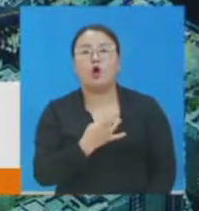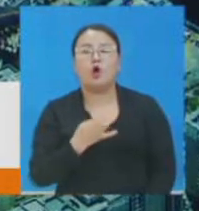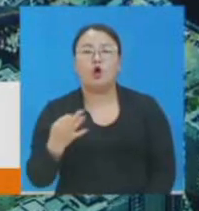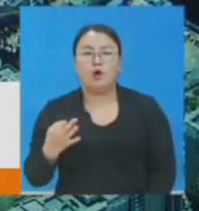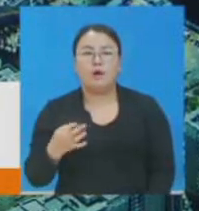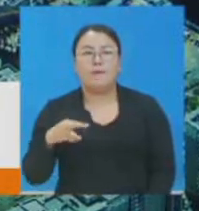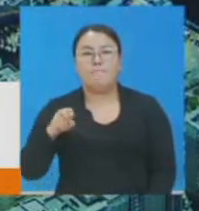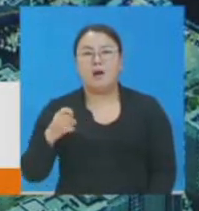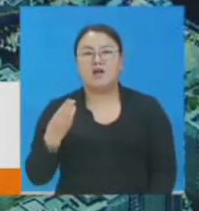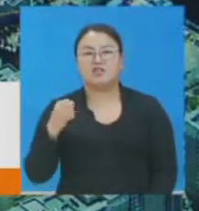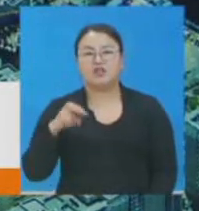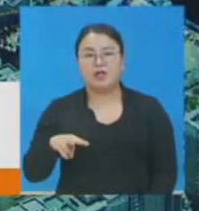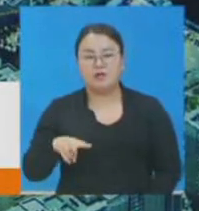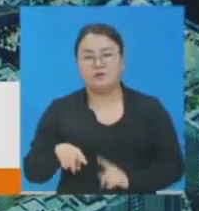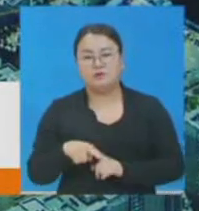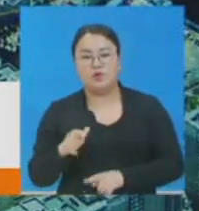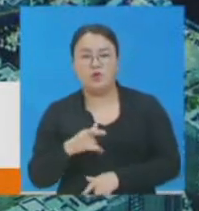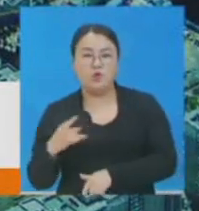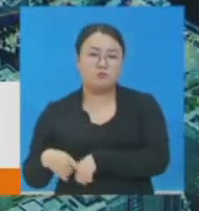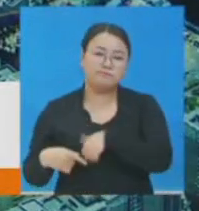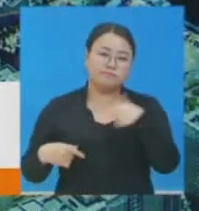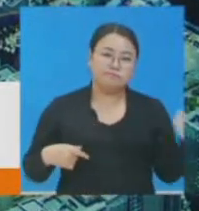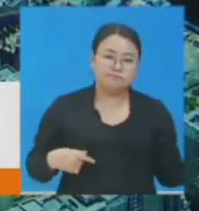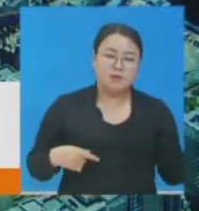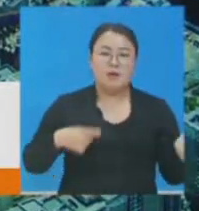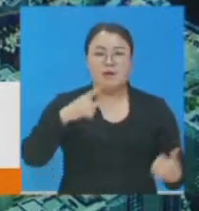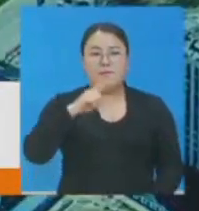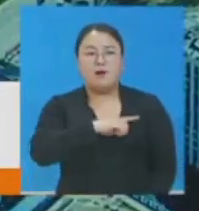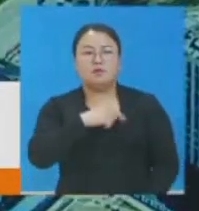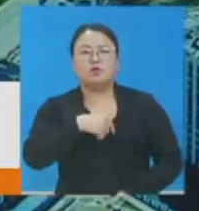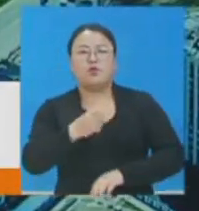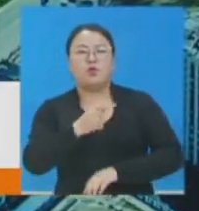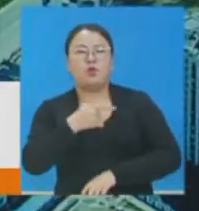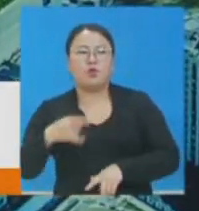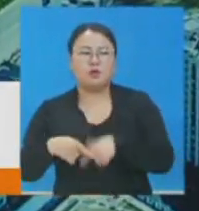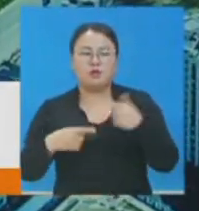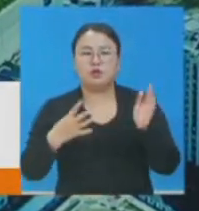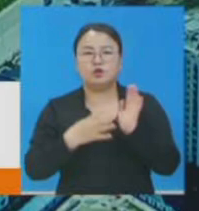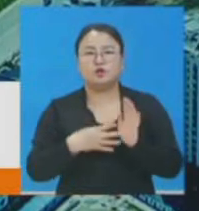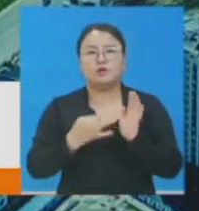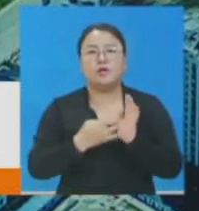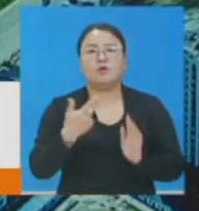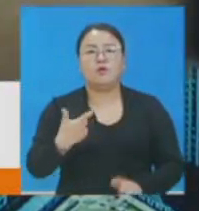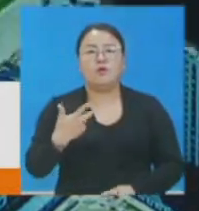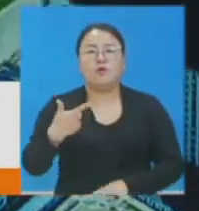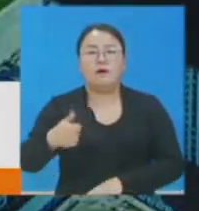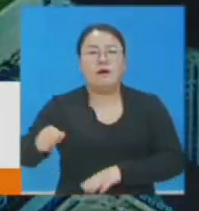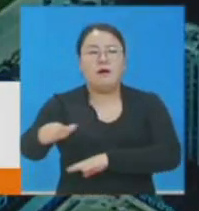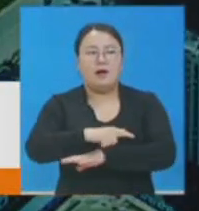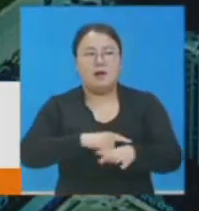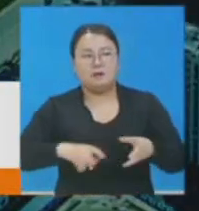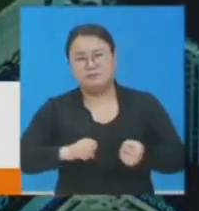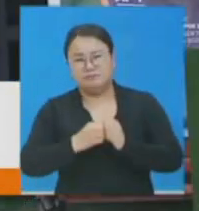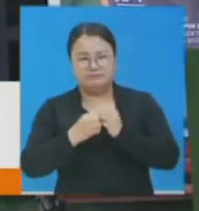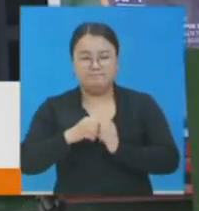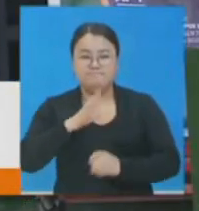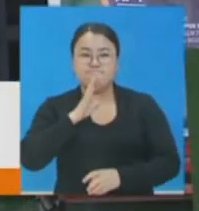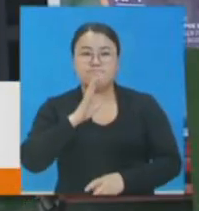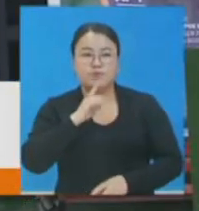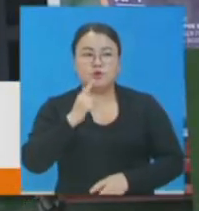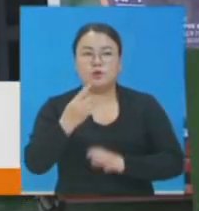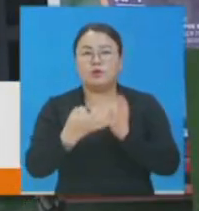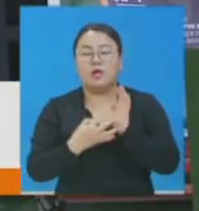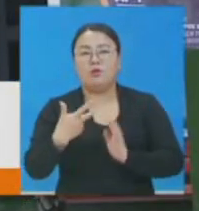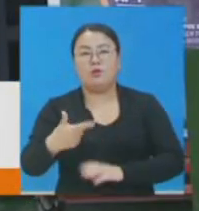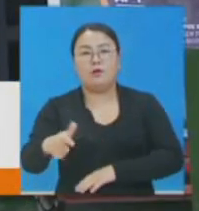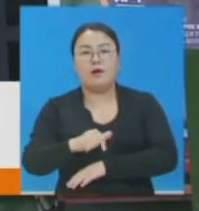дэвсгэр Маршлын гүрний зүүн хойд хэсгээс Баянзүрхийн гүүр хүртэлх нийт 973 га газар бүтээн байгуулалт хийхээр төлөвлөжээ. Ингээд 183